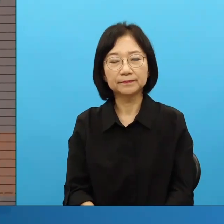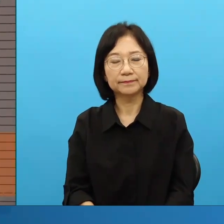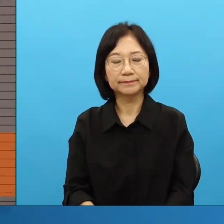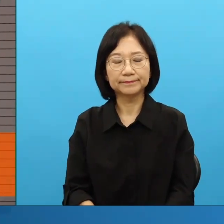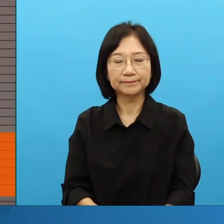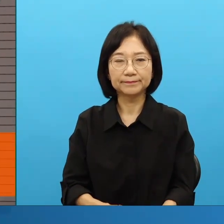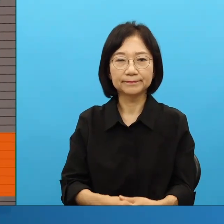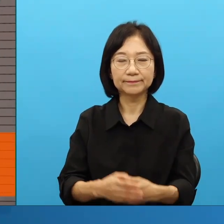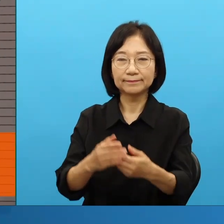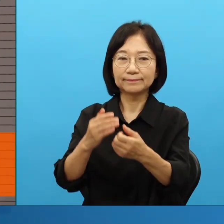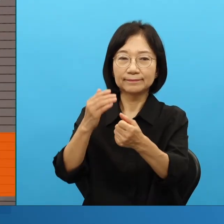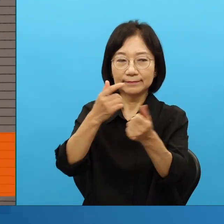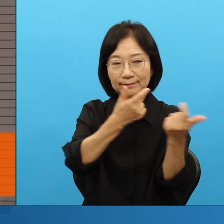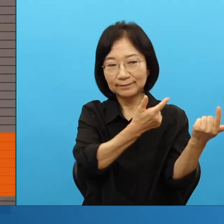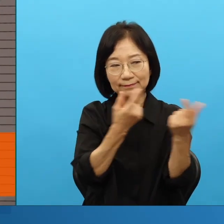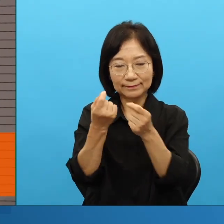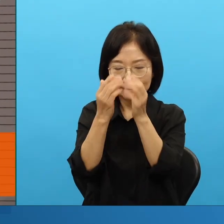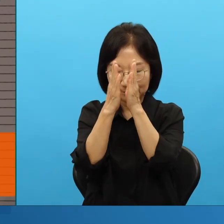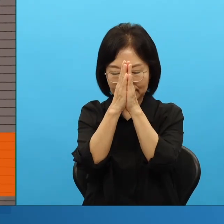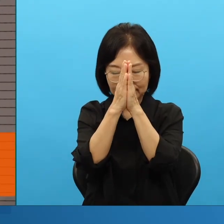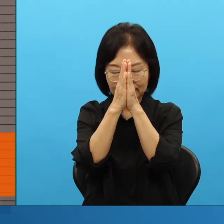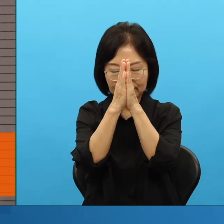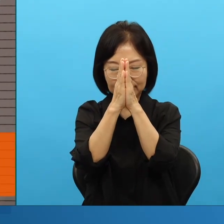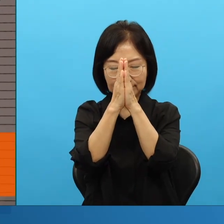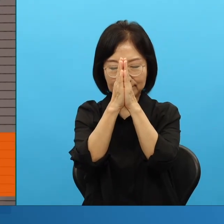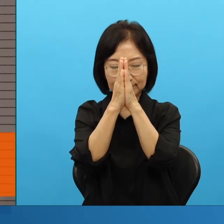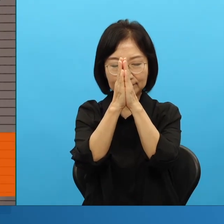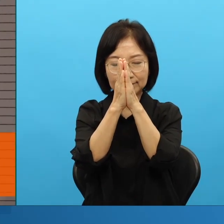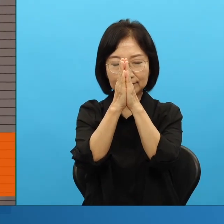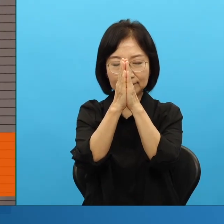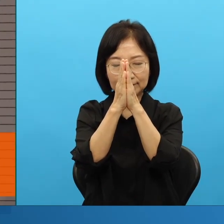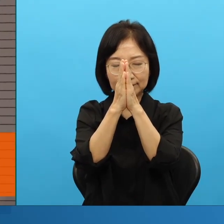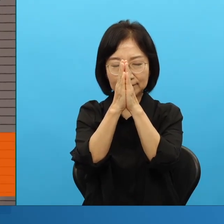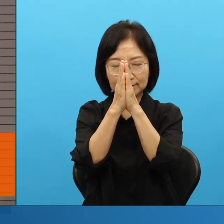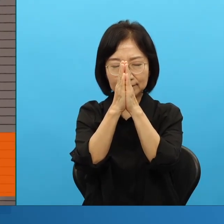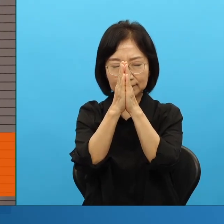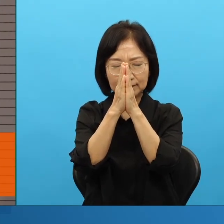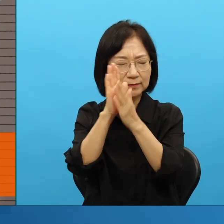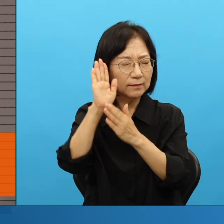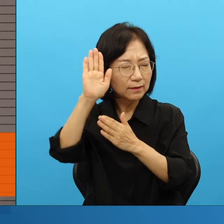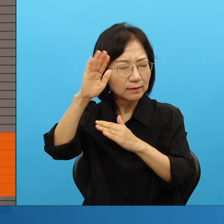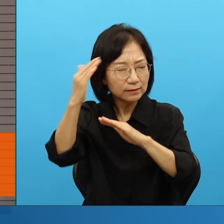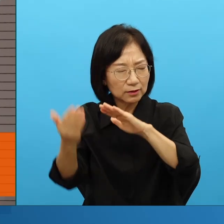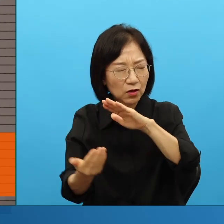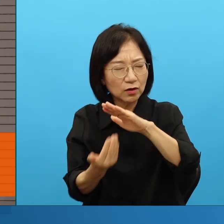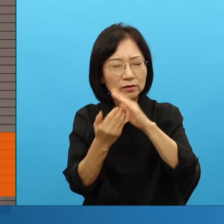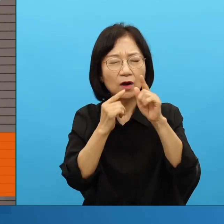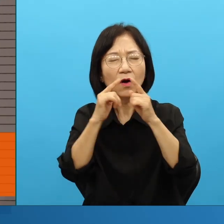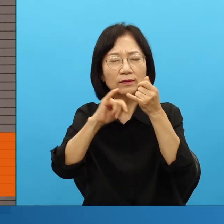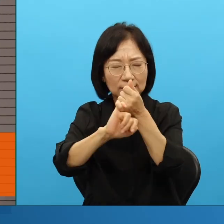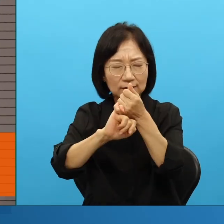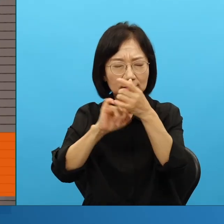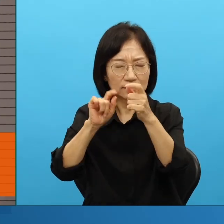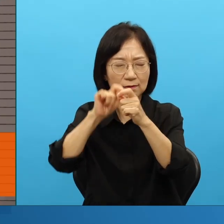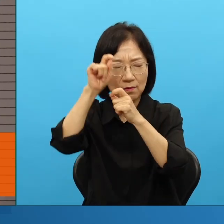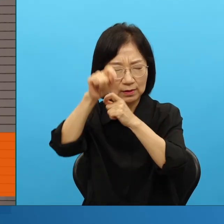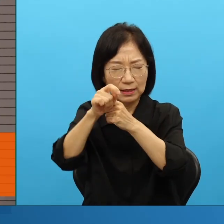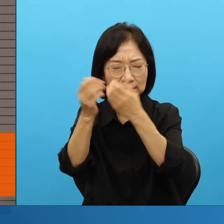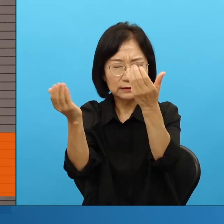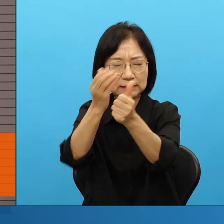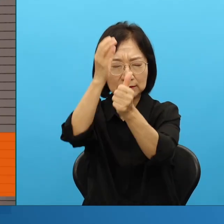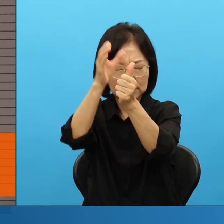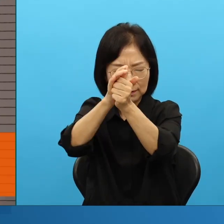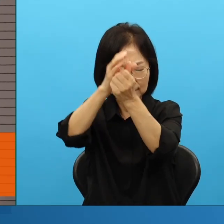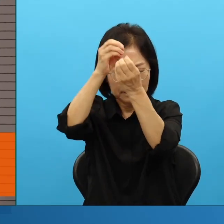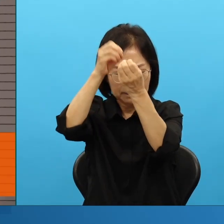하나님께 기도드리겠습니다. 向神献上祷告. 성체 언약, 영원한 기업, 영원한 작품,